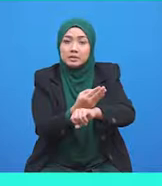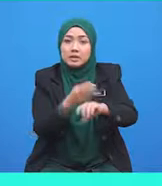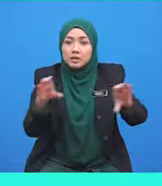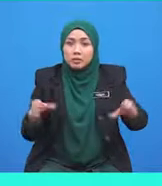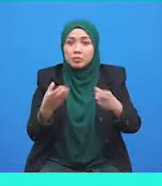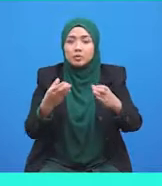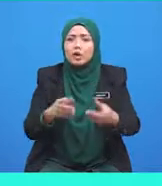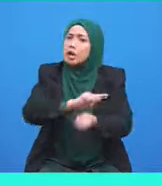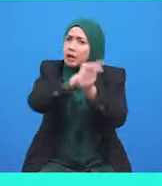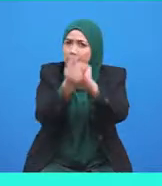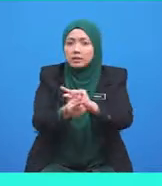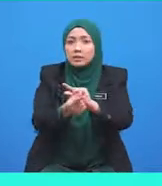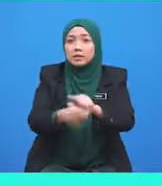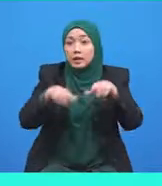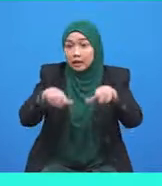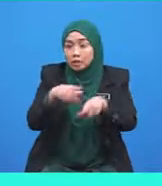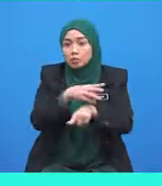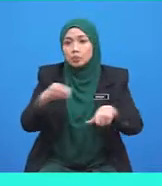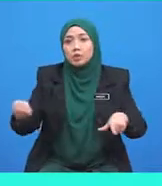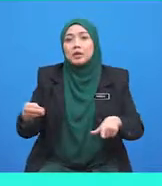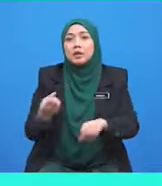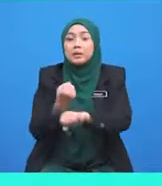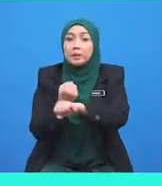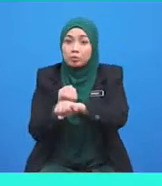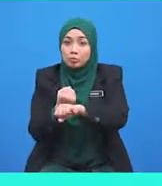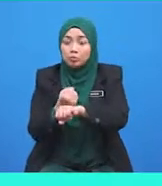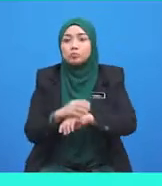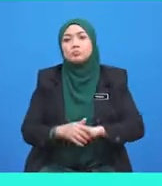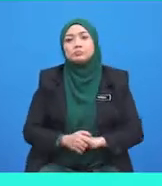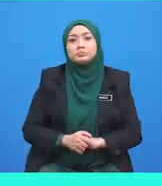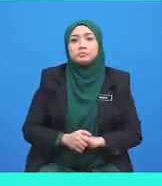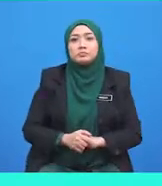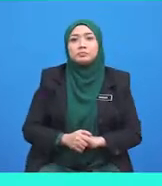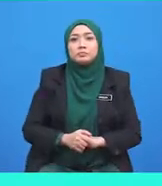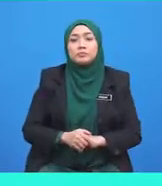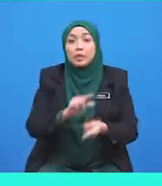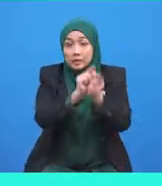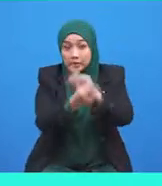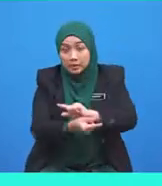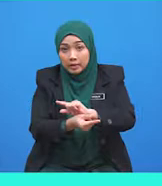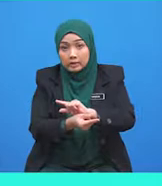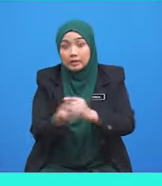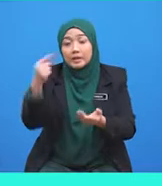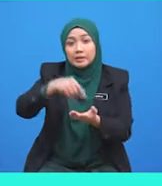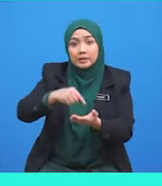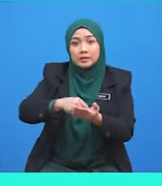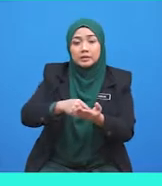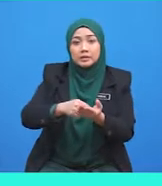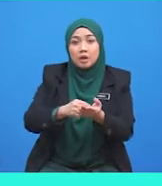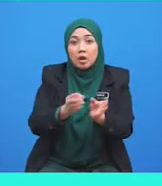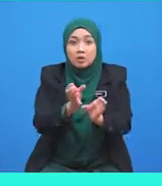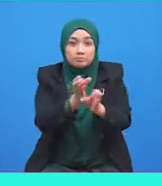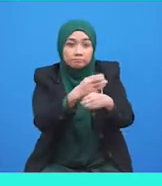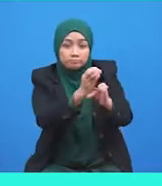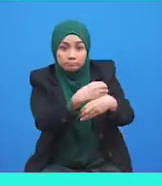menggantikan peralatan batu dan kayu. Manakala ketiga, hasil gantian ini merupakan ciptaan